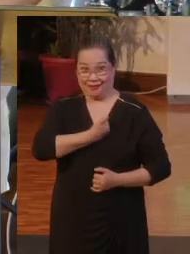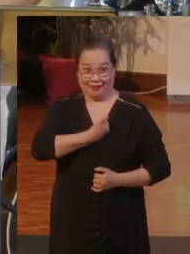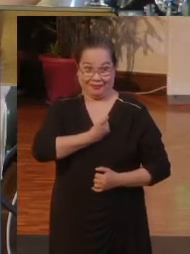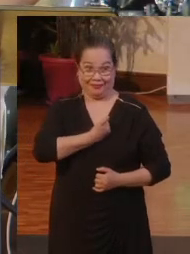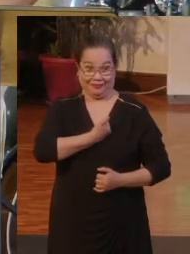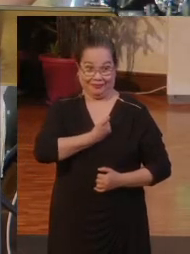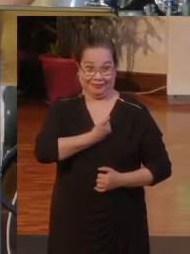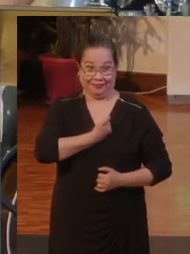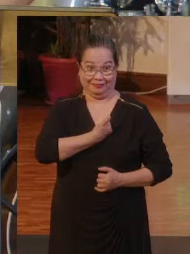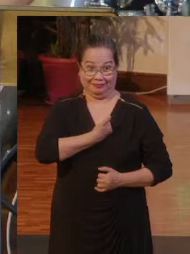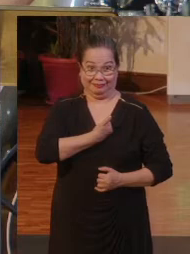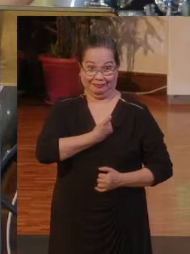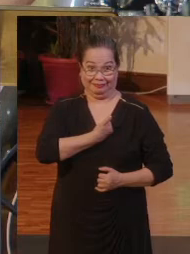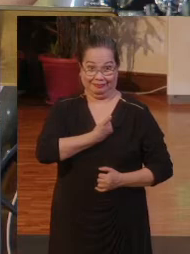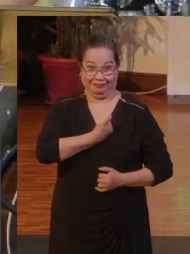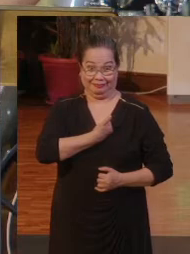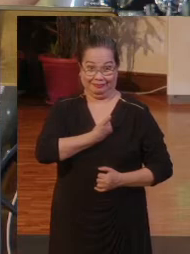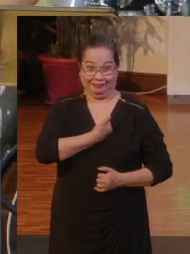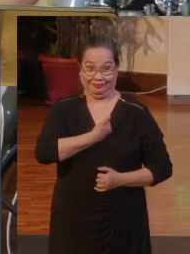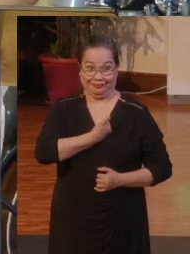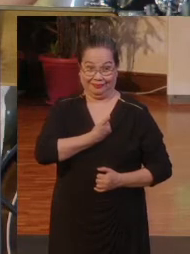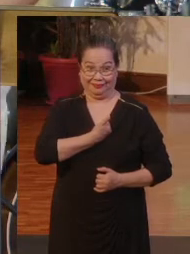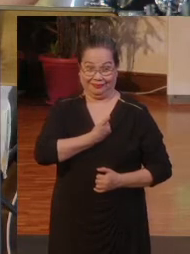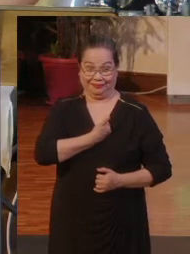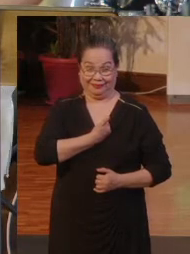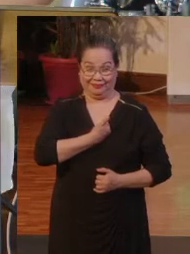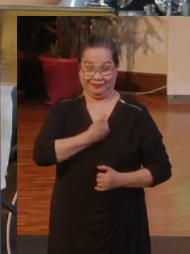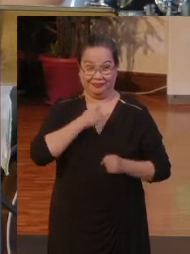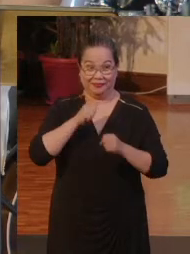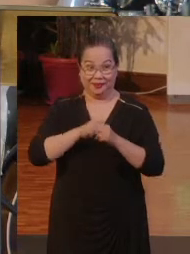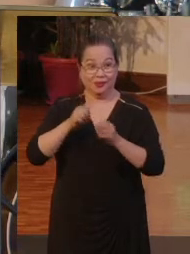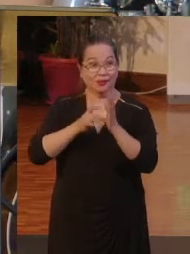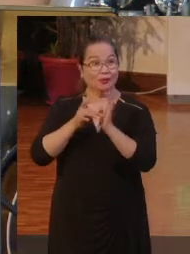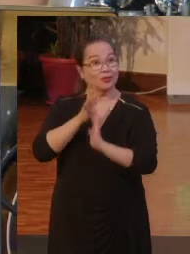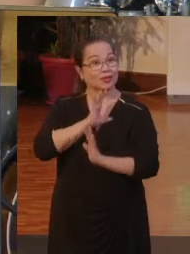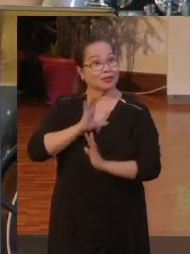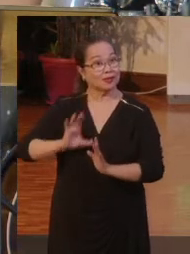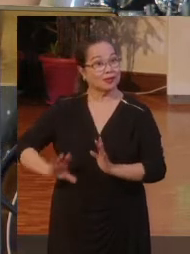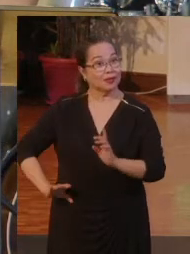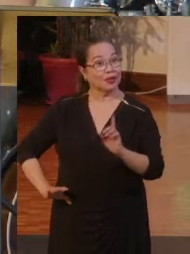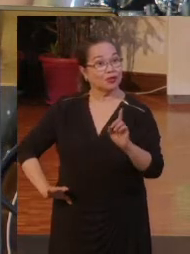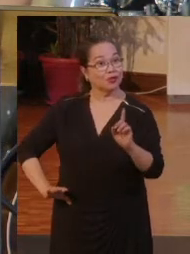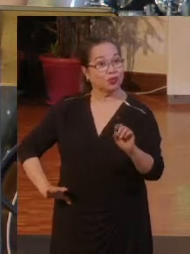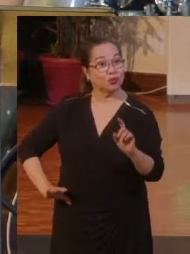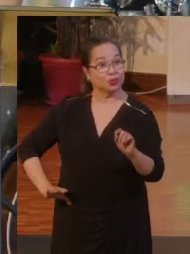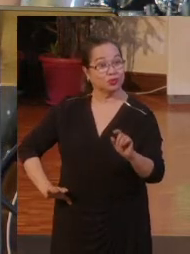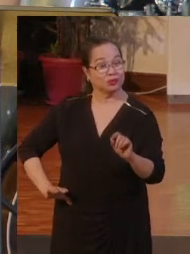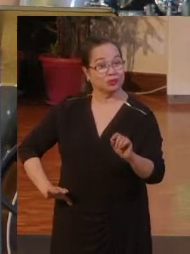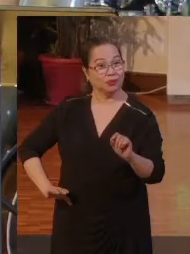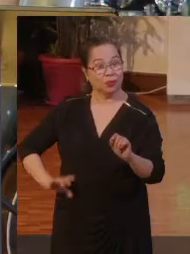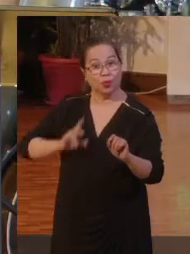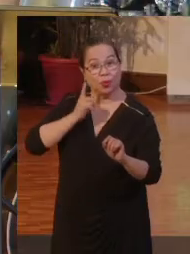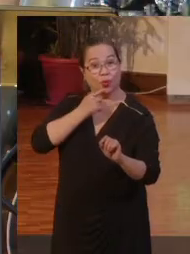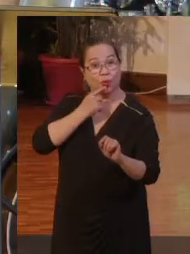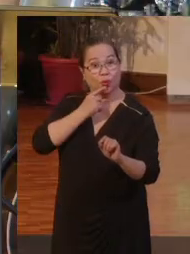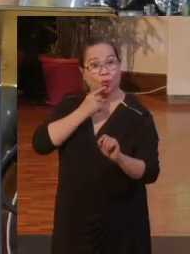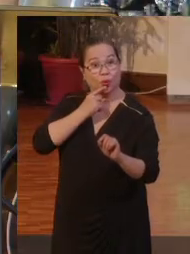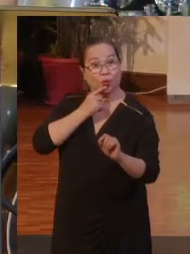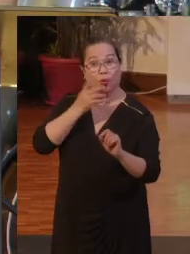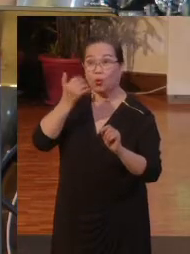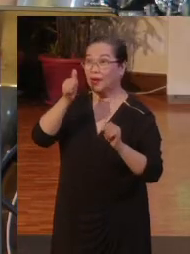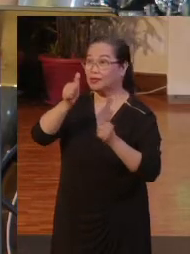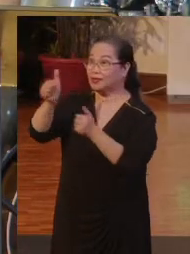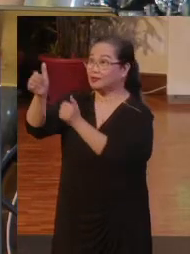ating sarili. Kaya sabi ni Kristo Jesus, whoever wishes to come and follow